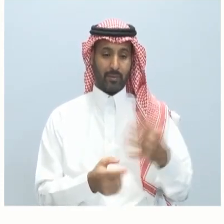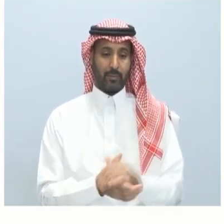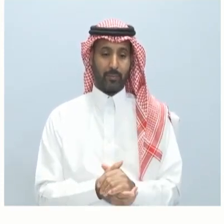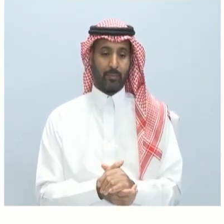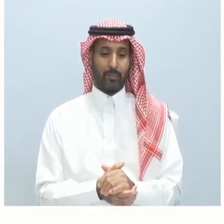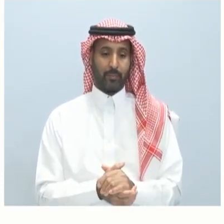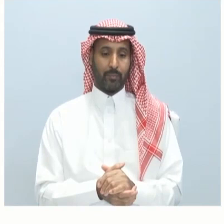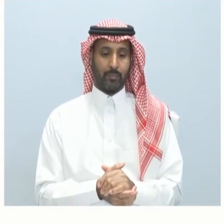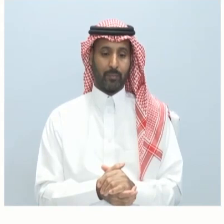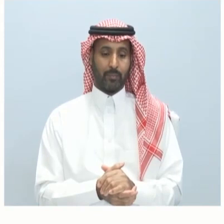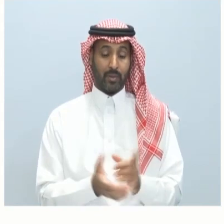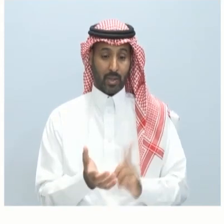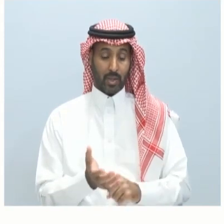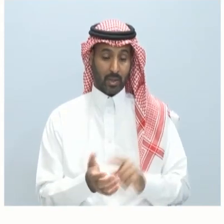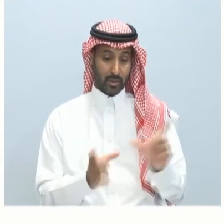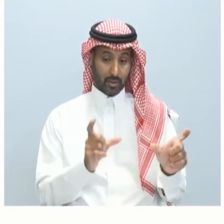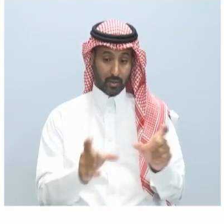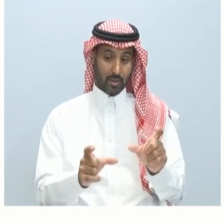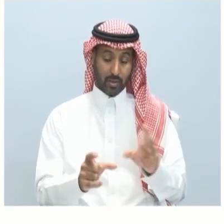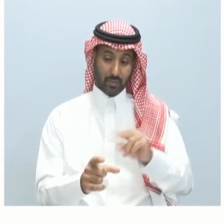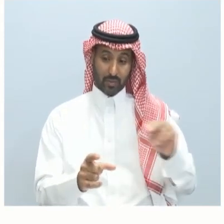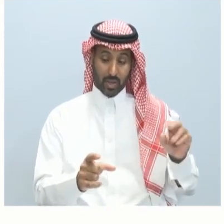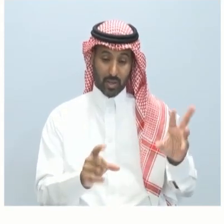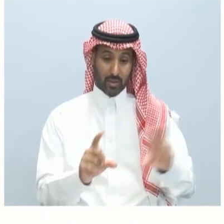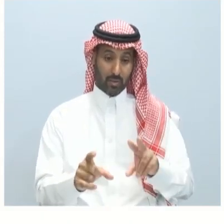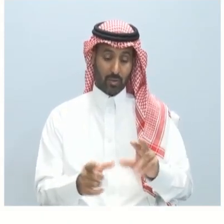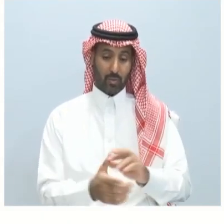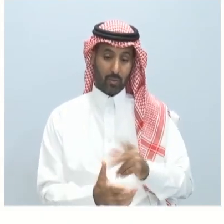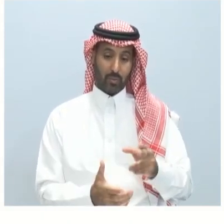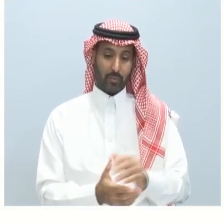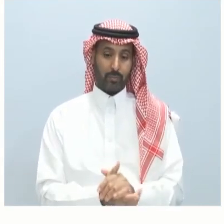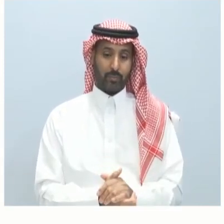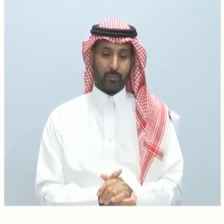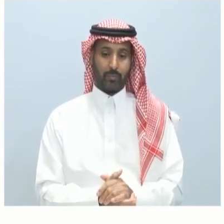نصف ونتاكد هل الطرفين هنا متساويين ام